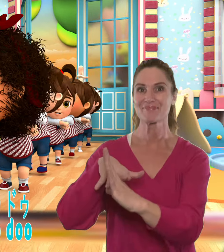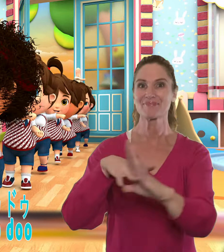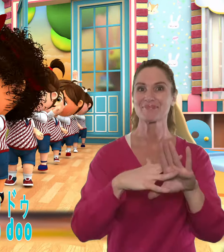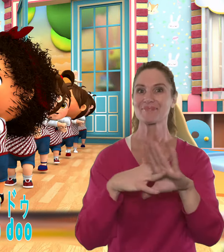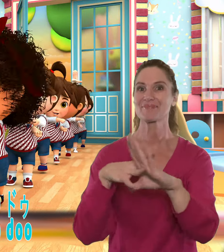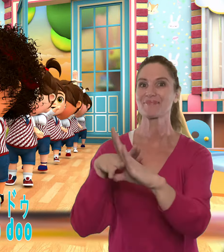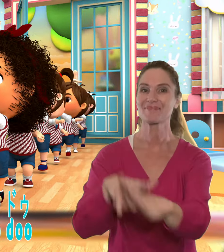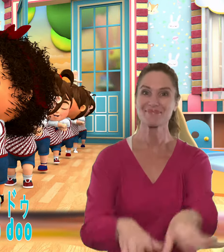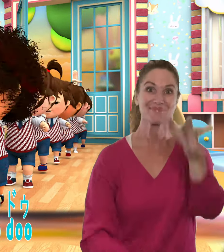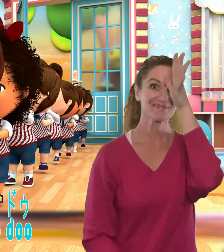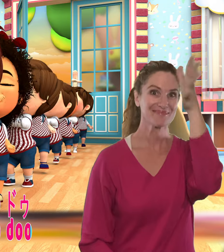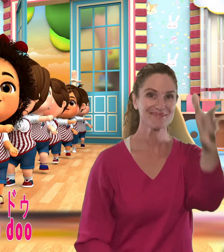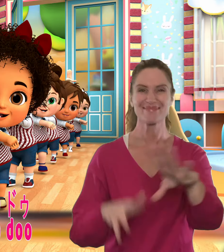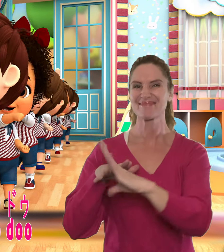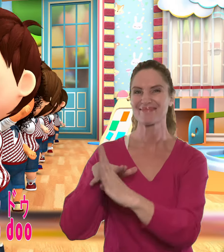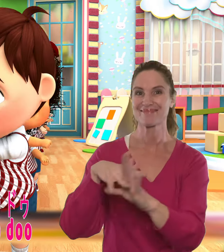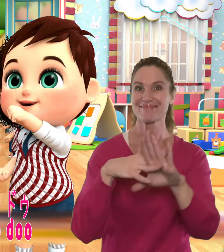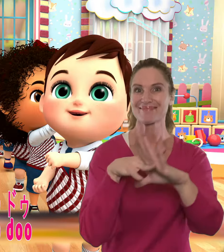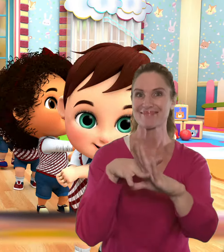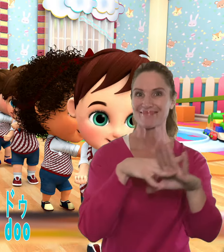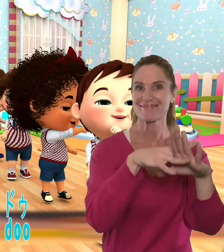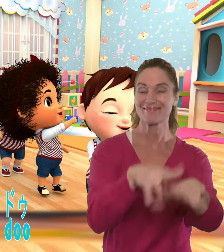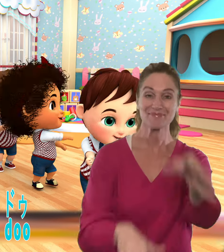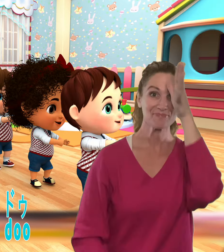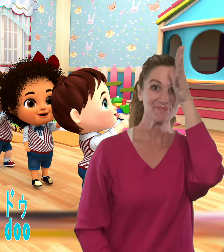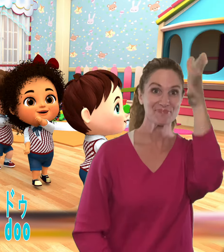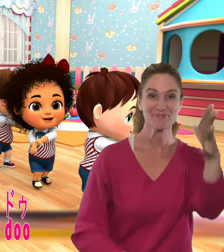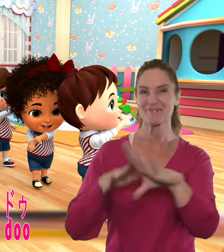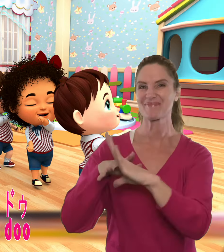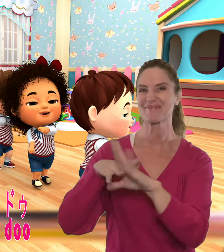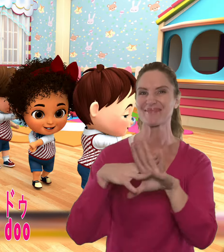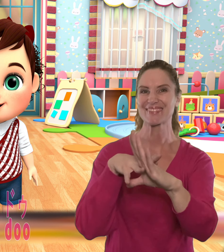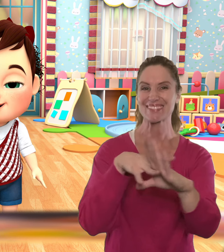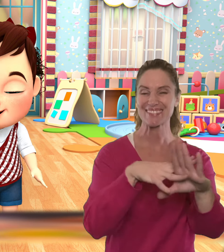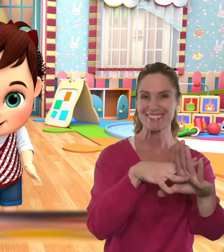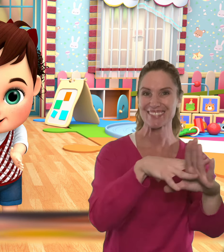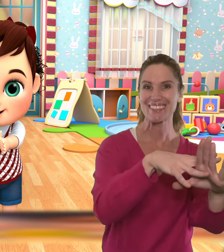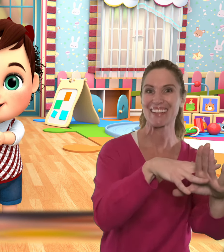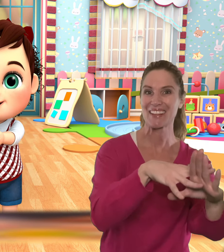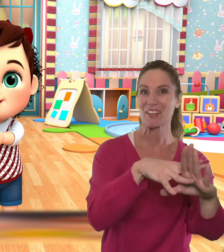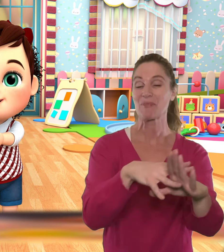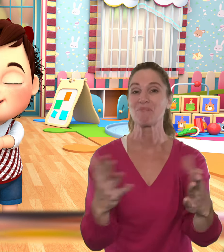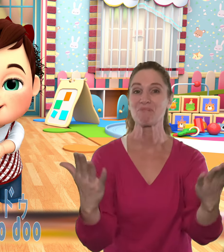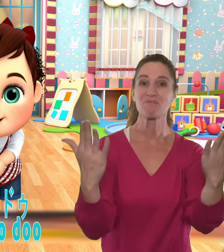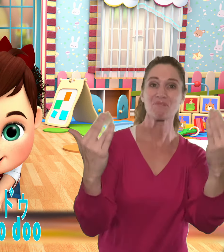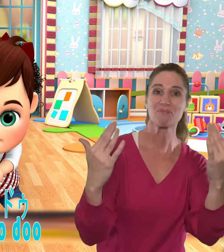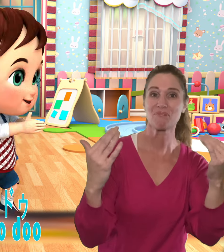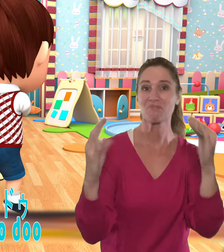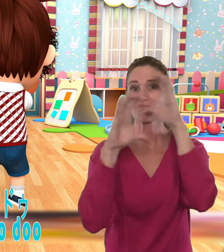おじザメおじザメおじザメ